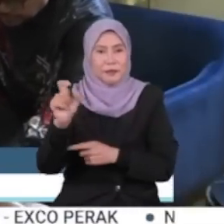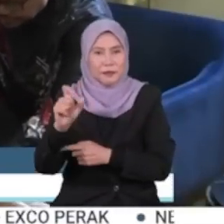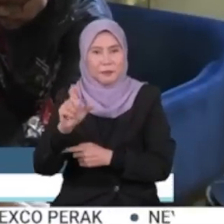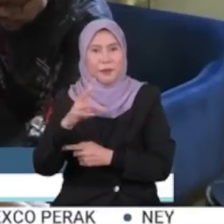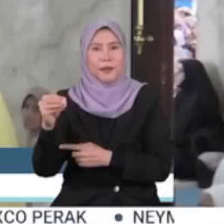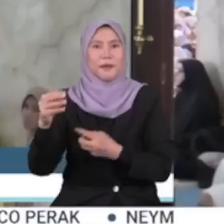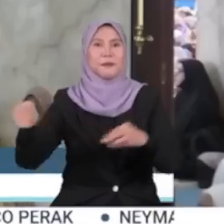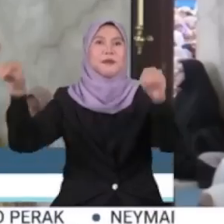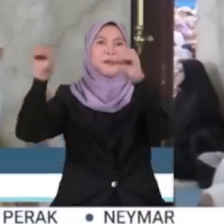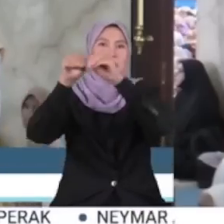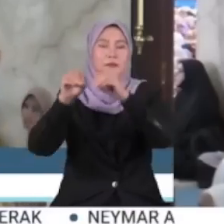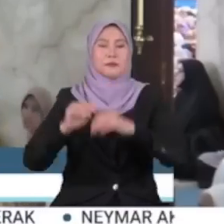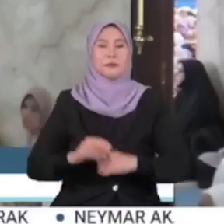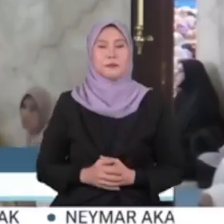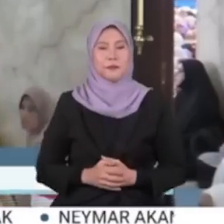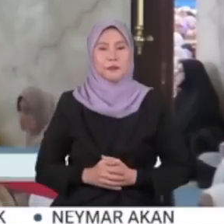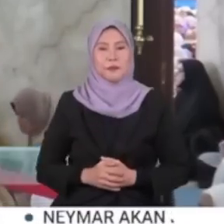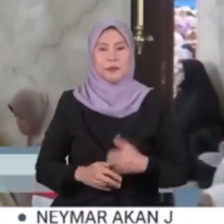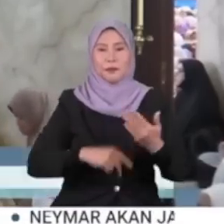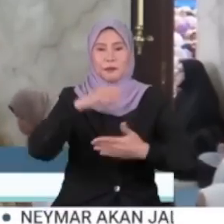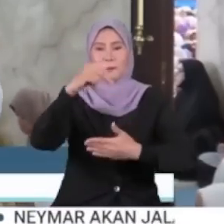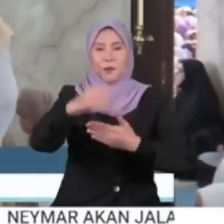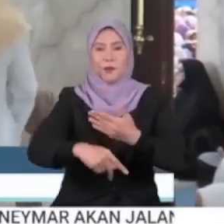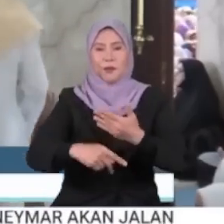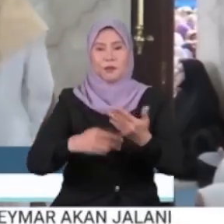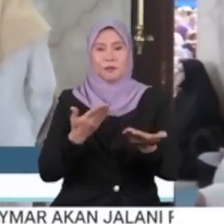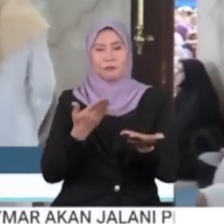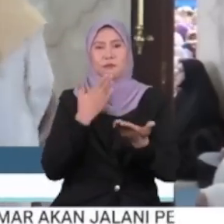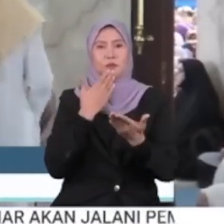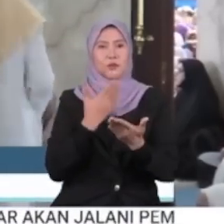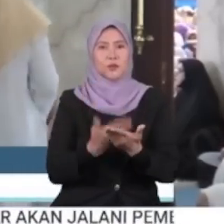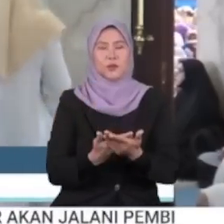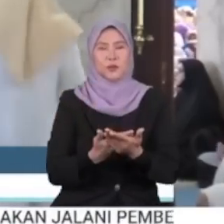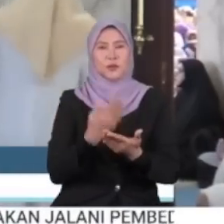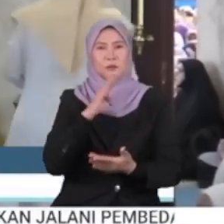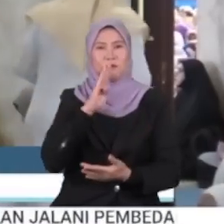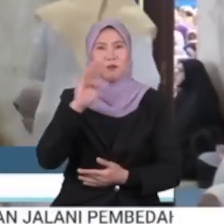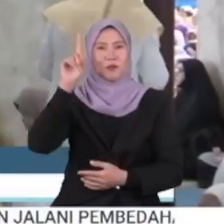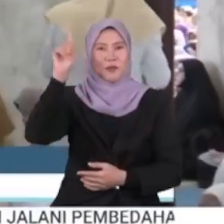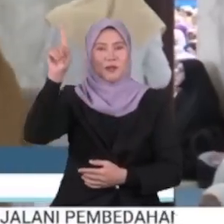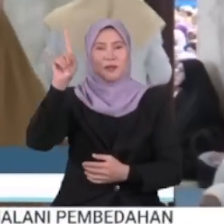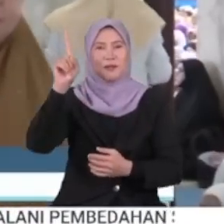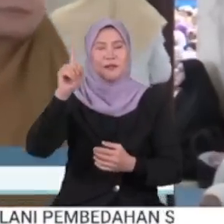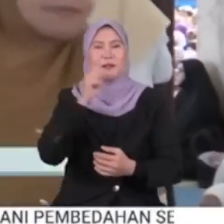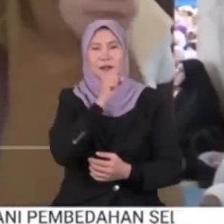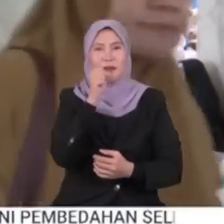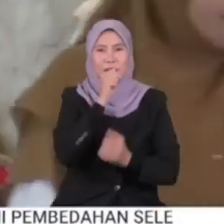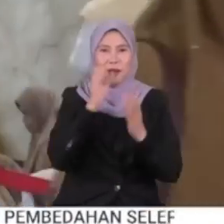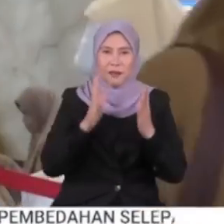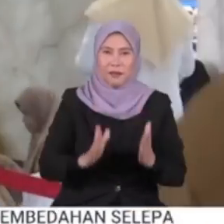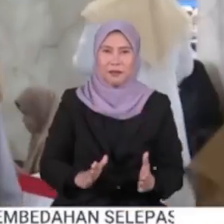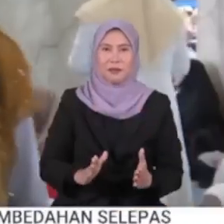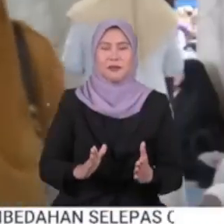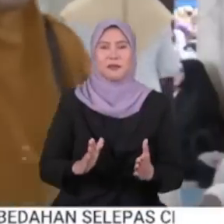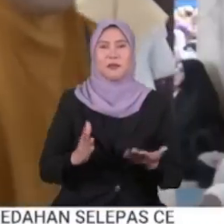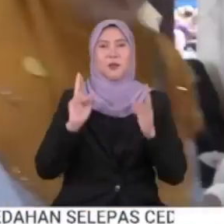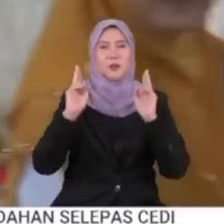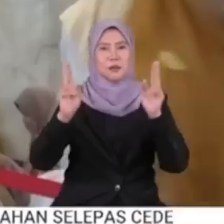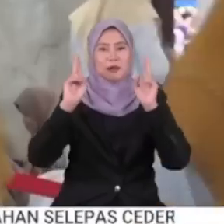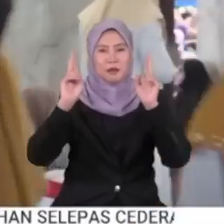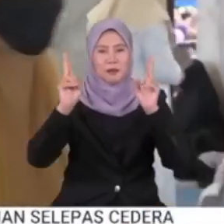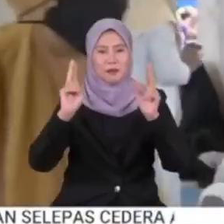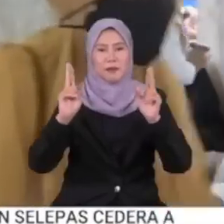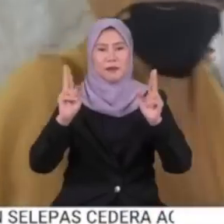masjid. Ini satu program yang sangat-sangat baik, alhamdulillah, dihadiri oleh para artis,